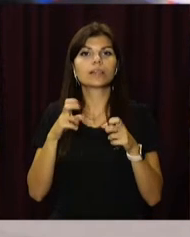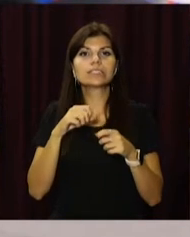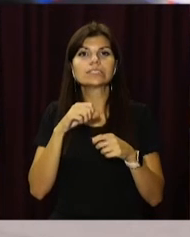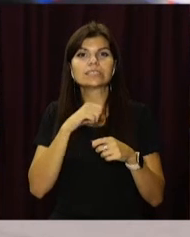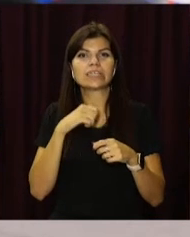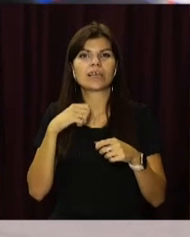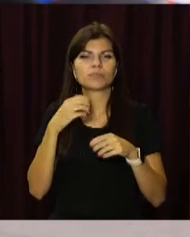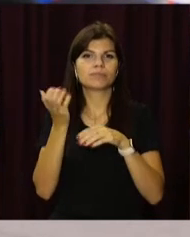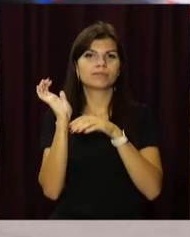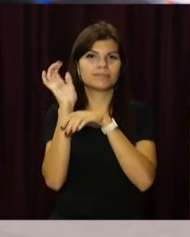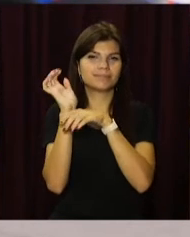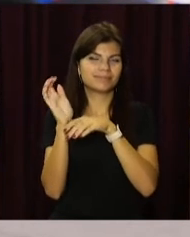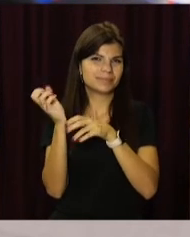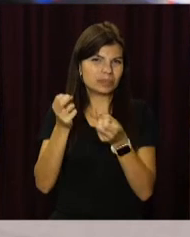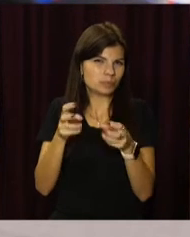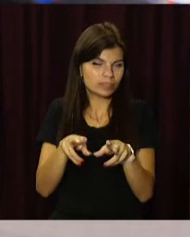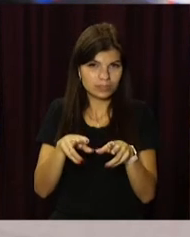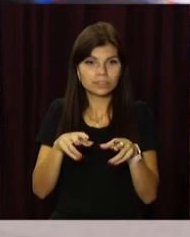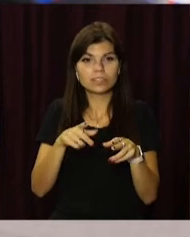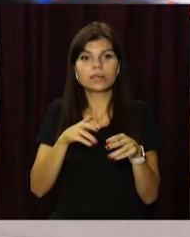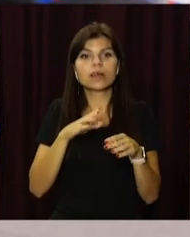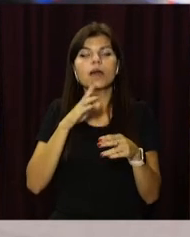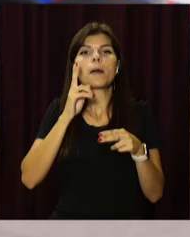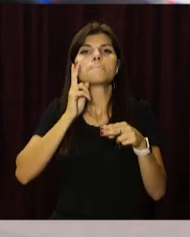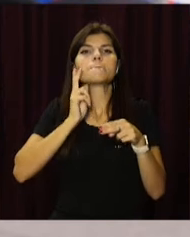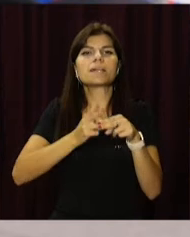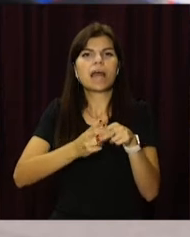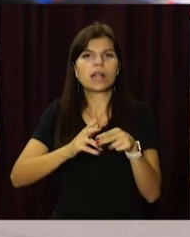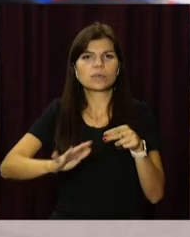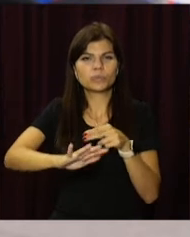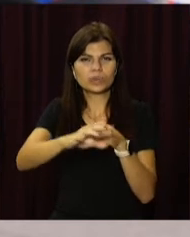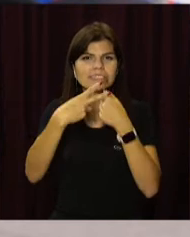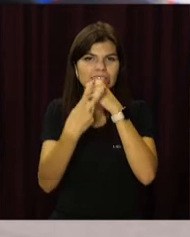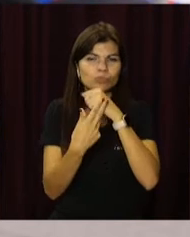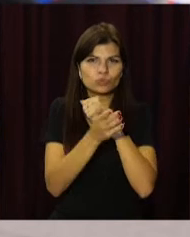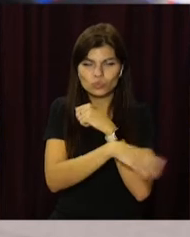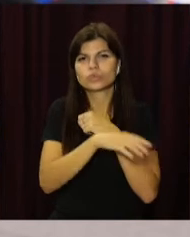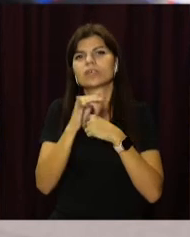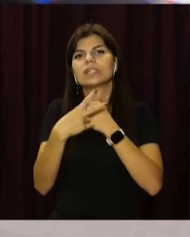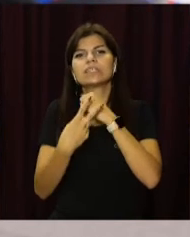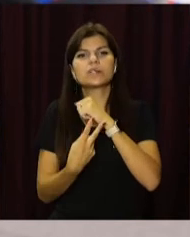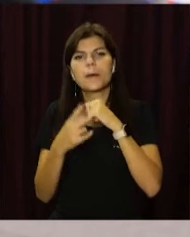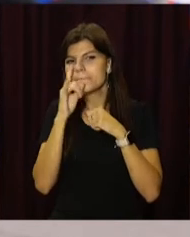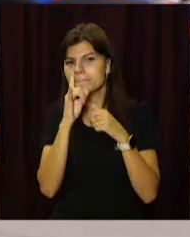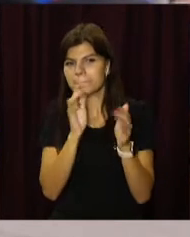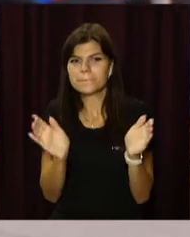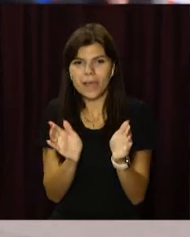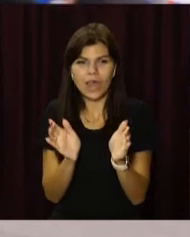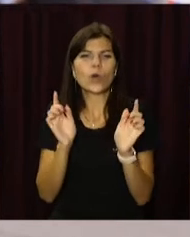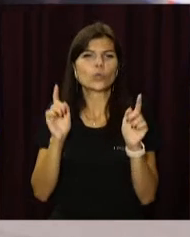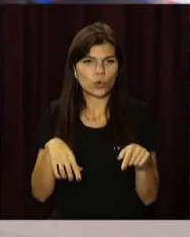самоскидів, 17 одиниць підметало-прибиральних машин і 17 одиниць маленьких таких